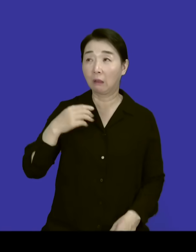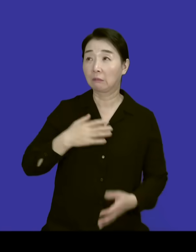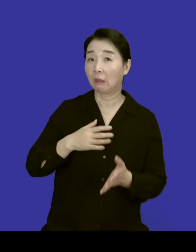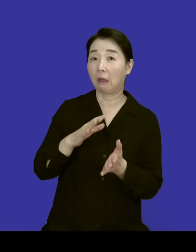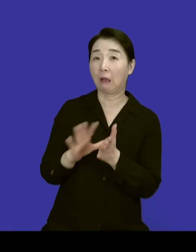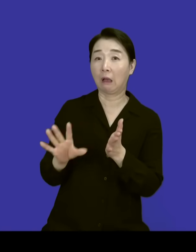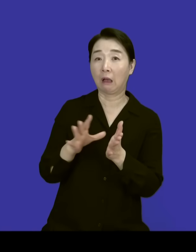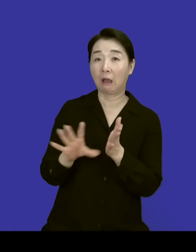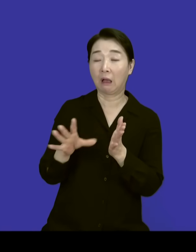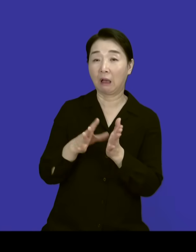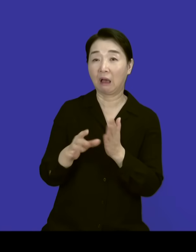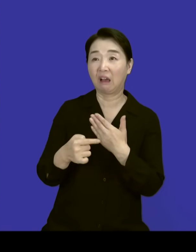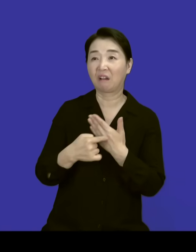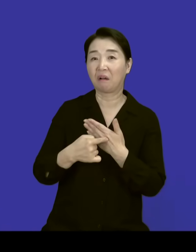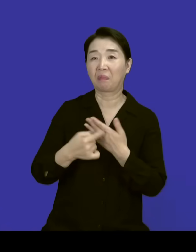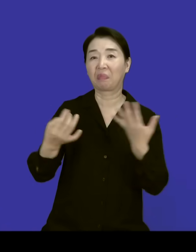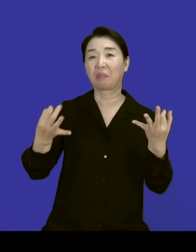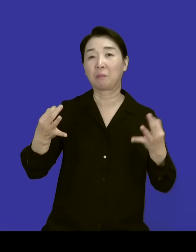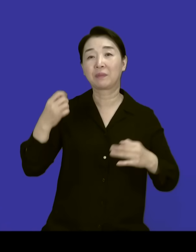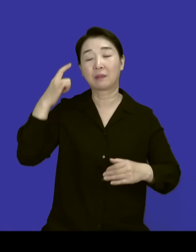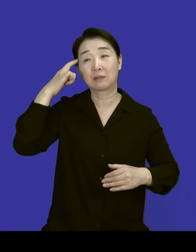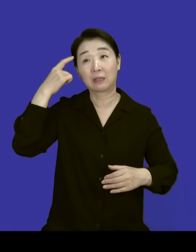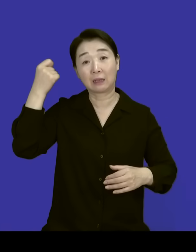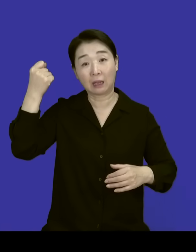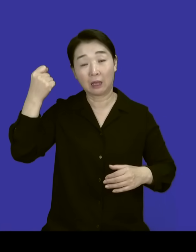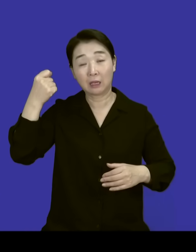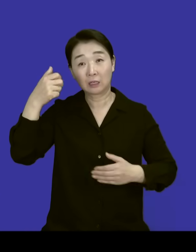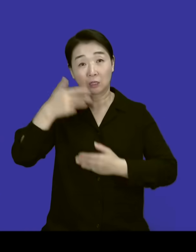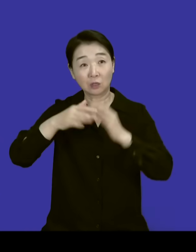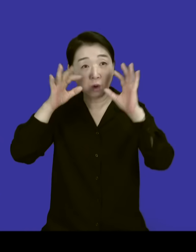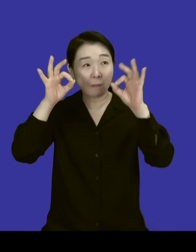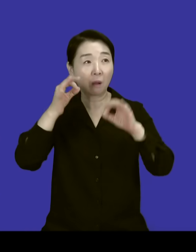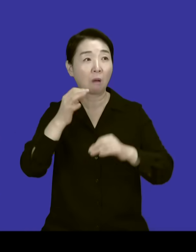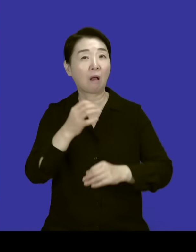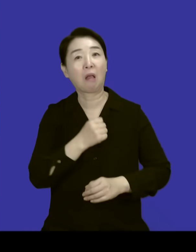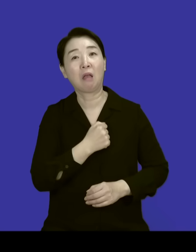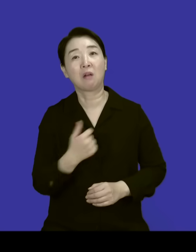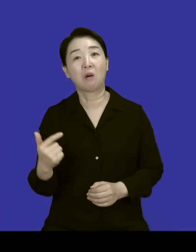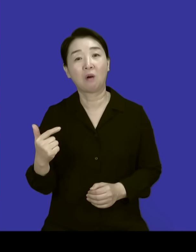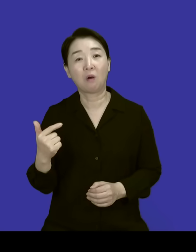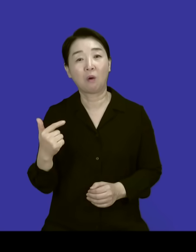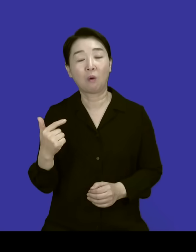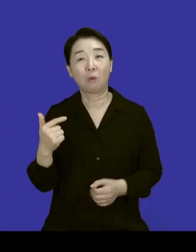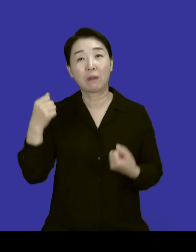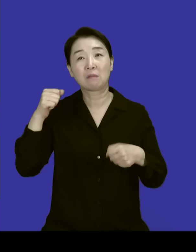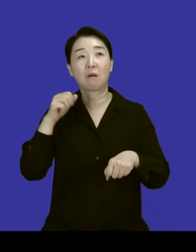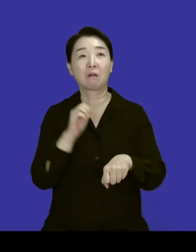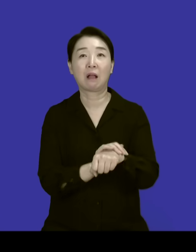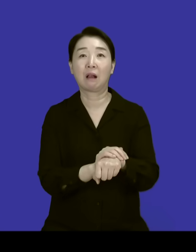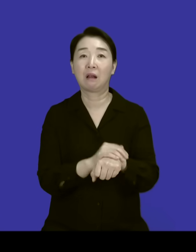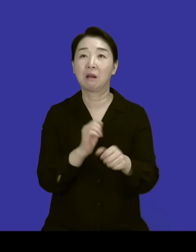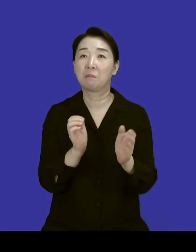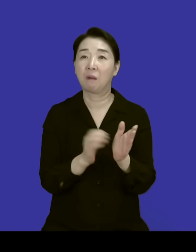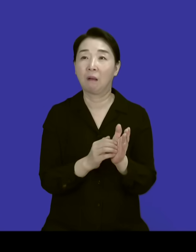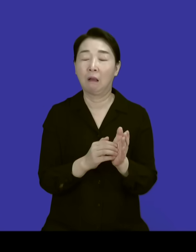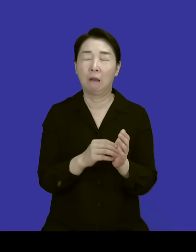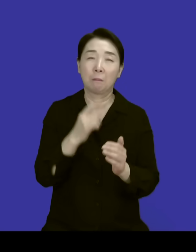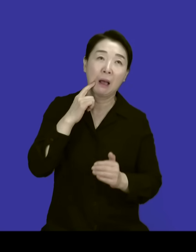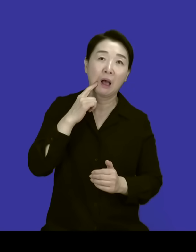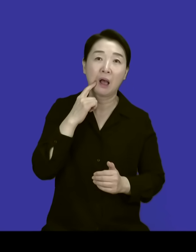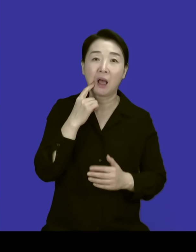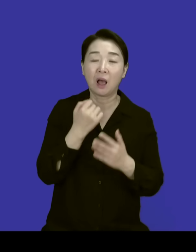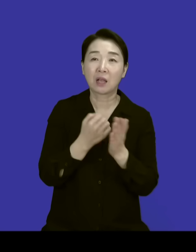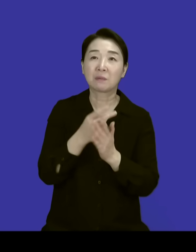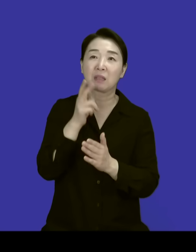봐. 맞아요. 제가 약간 너무 그 영화를 보고 약간 충격도 받으셨나 봐. 아, 그 역할이 너무 세서. 센데 얘가 너무 자연스럽게 소화를